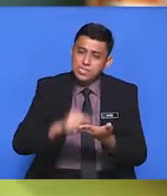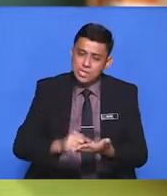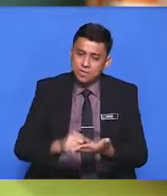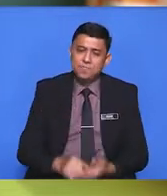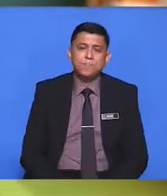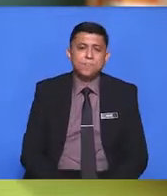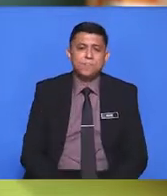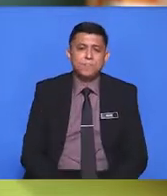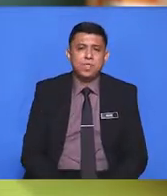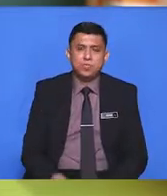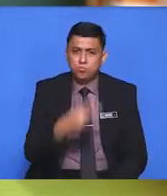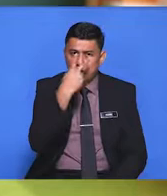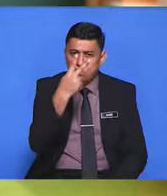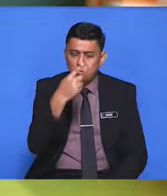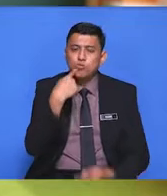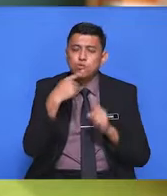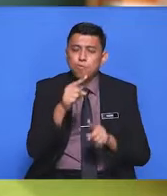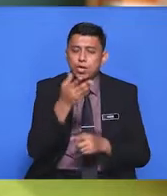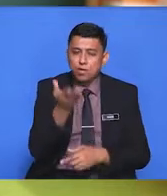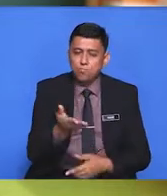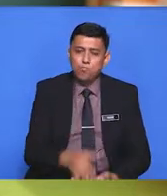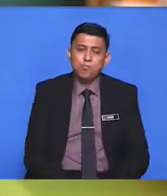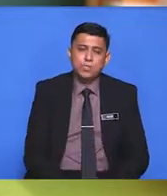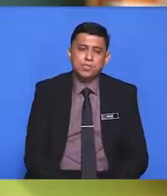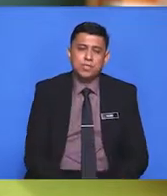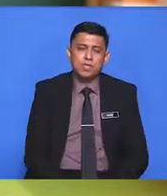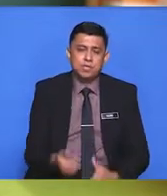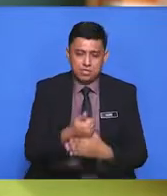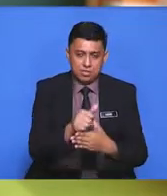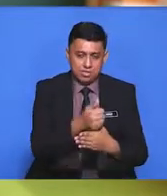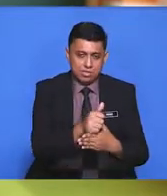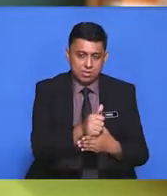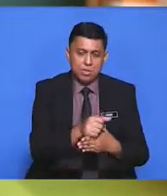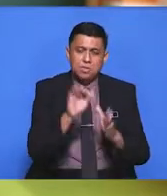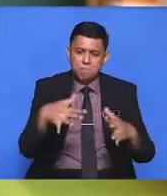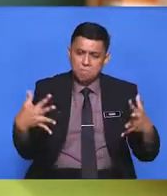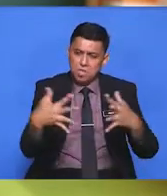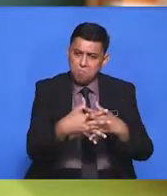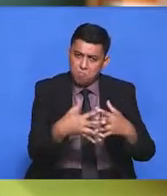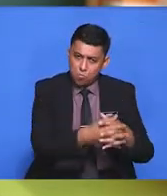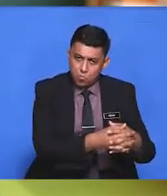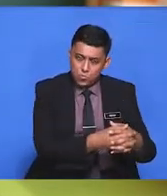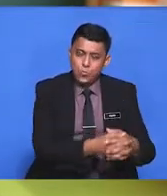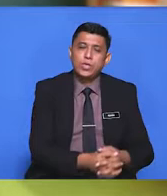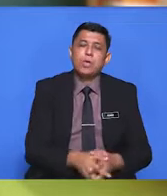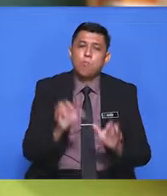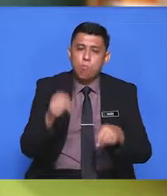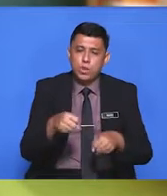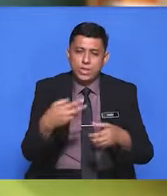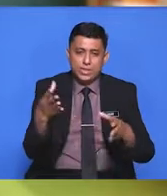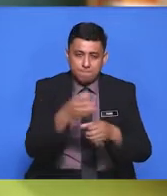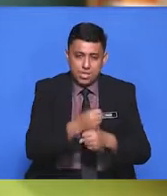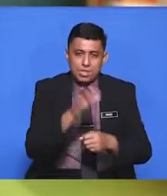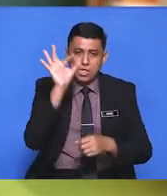Cuba semak jawapan kamu. Antara gabungan wang yang boleh menghasilkan 90 sen